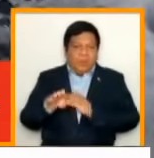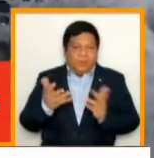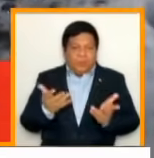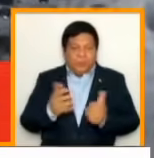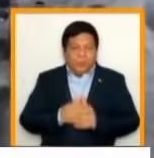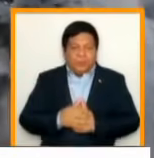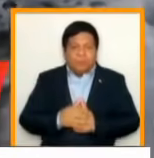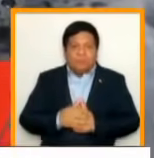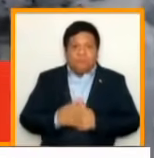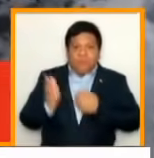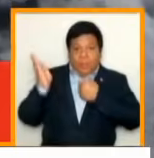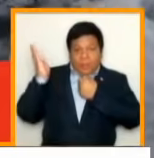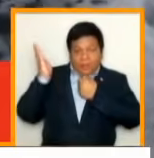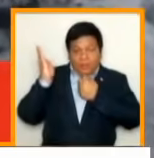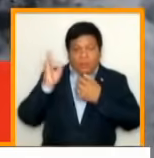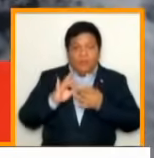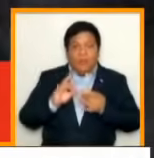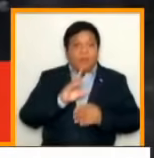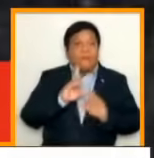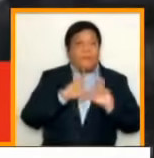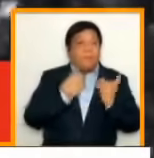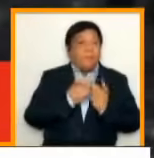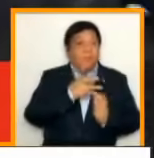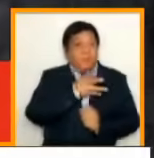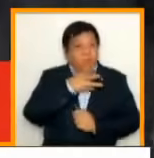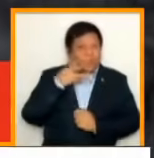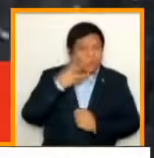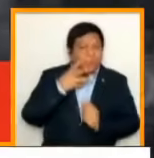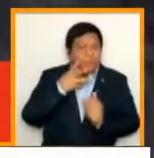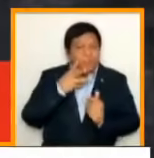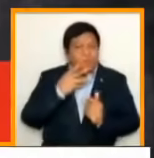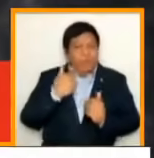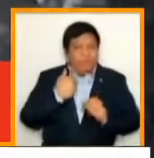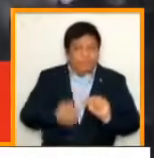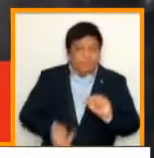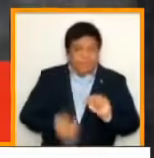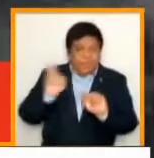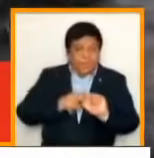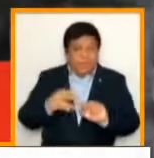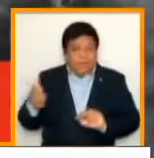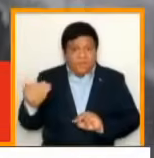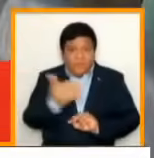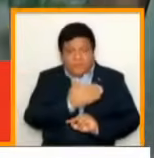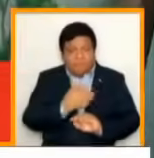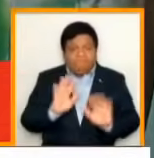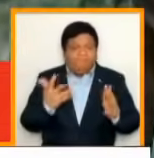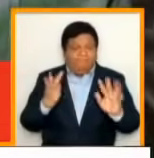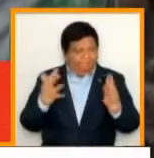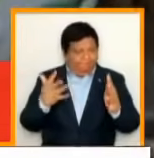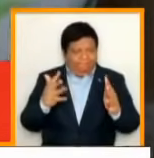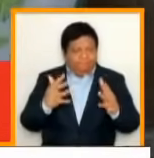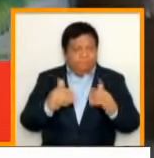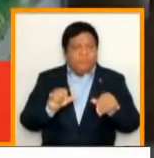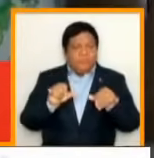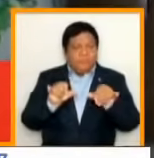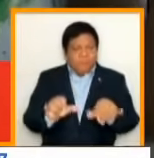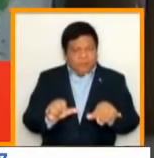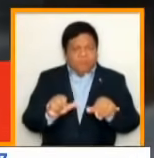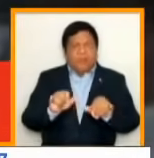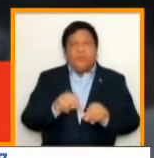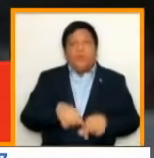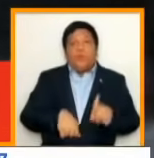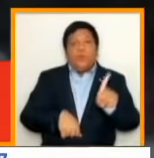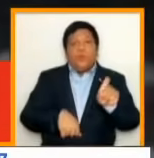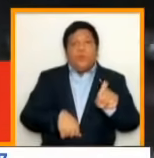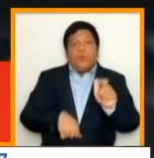ng Department of Agriculture, walang inaasahang malawak ang taas presyo sa tilapia at bangus sa ngayon. Nananatili raw ito sa 120